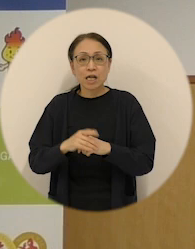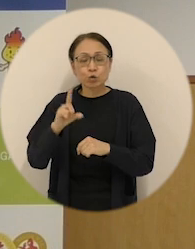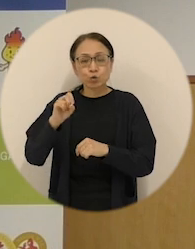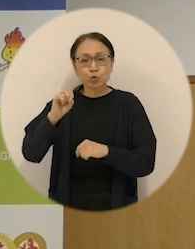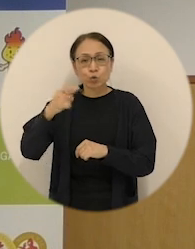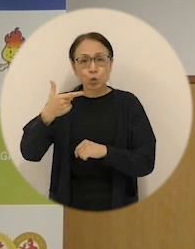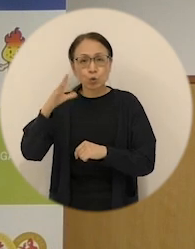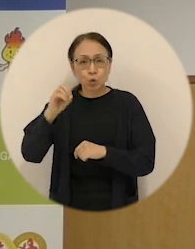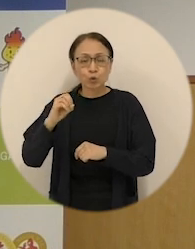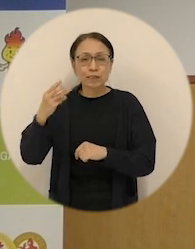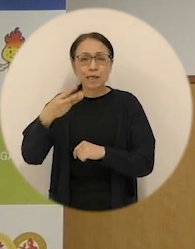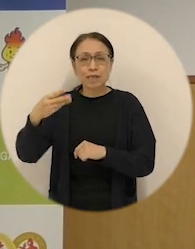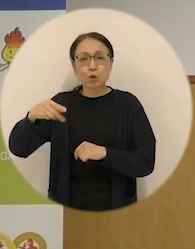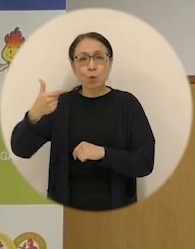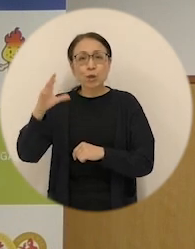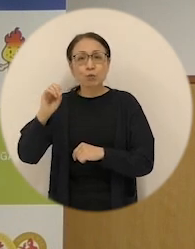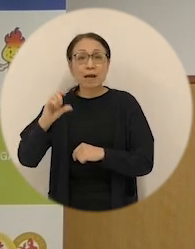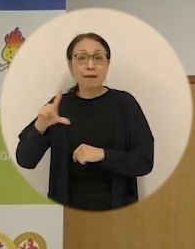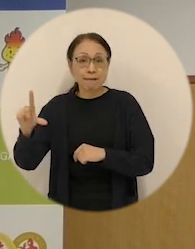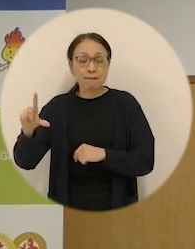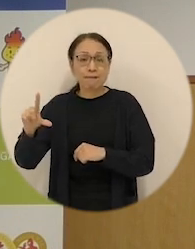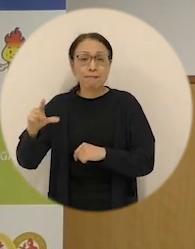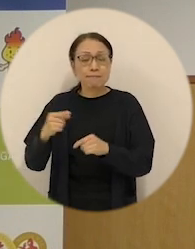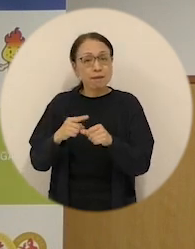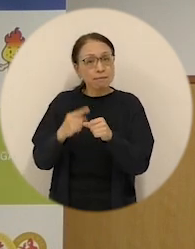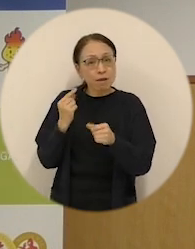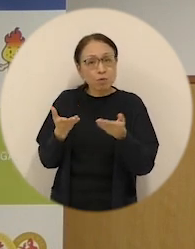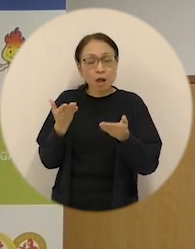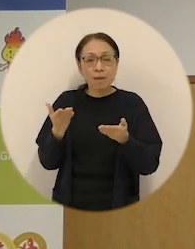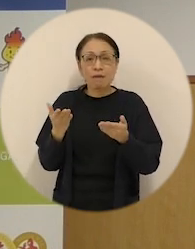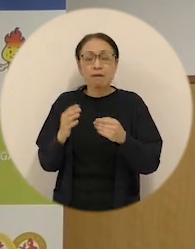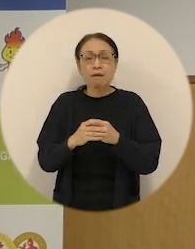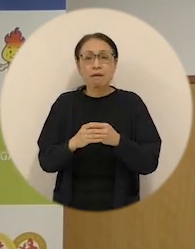億3600万円で、前年度に比べ